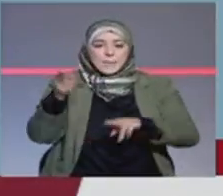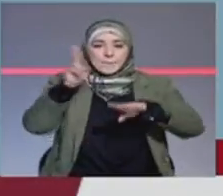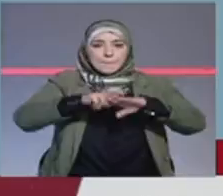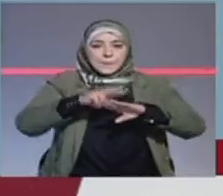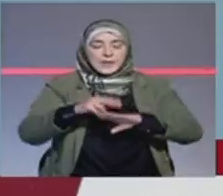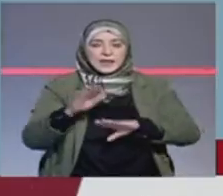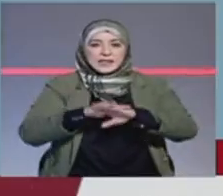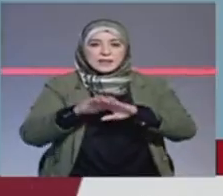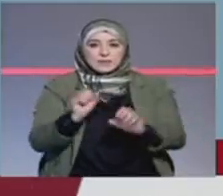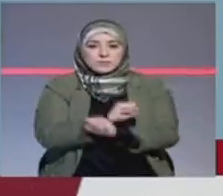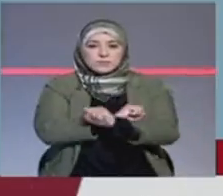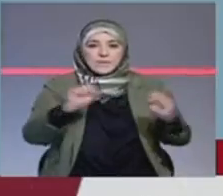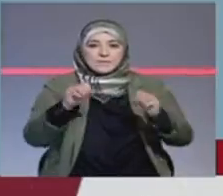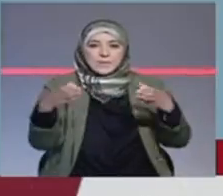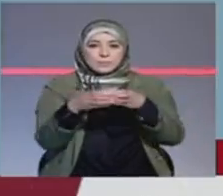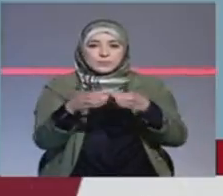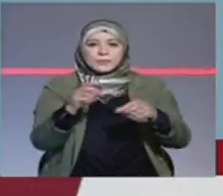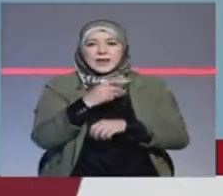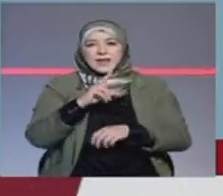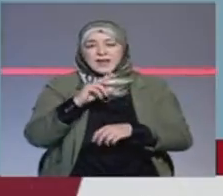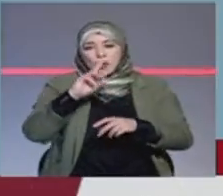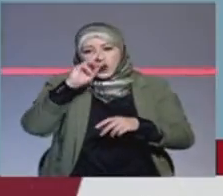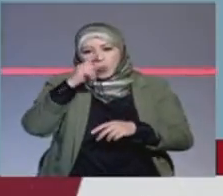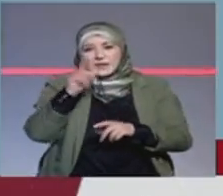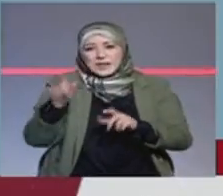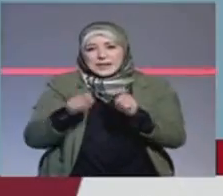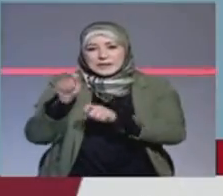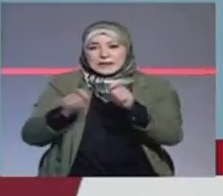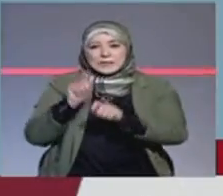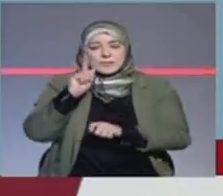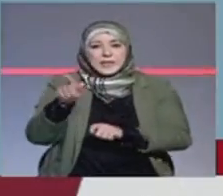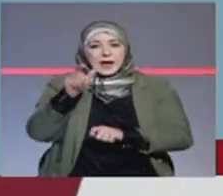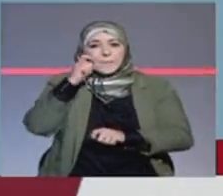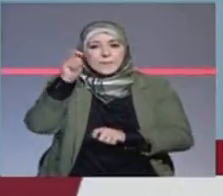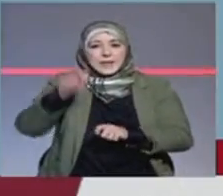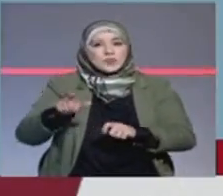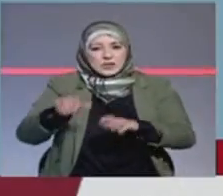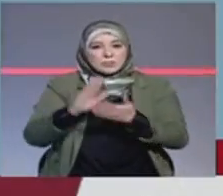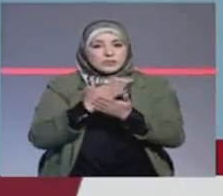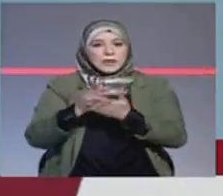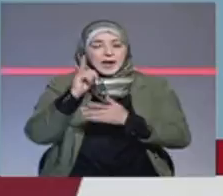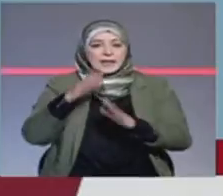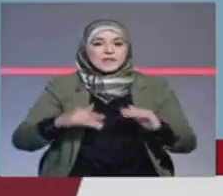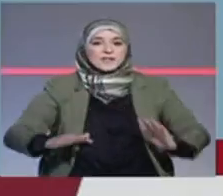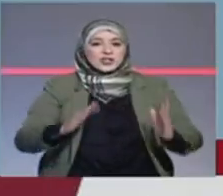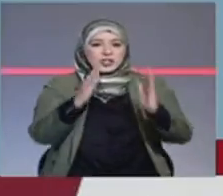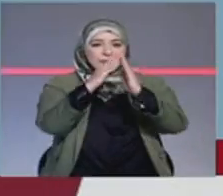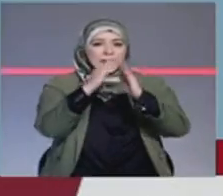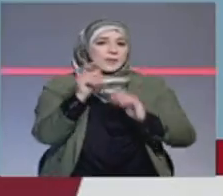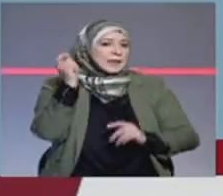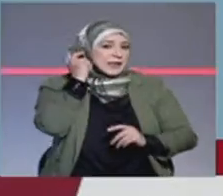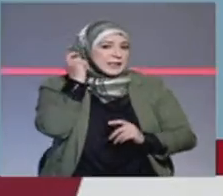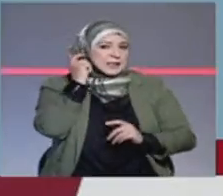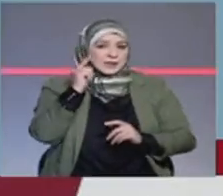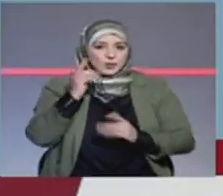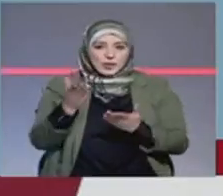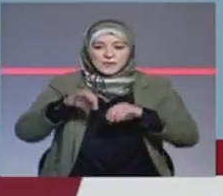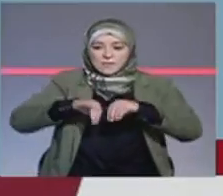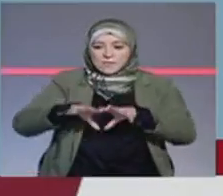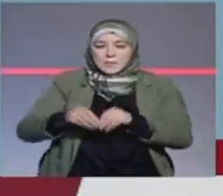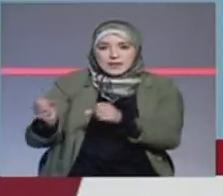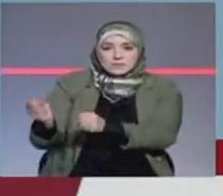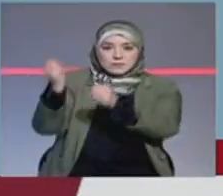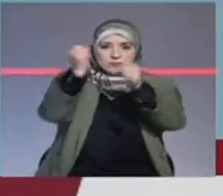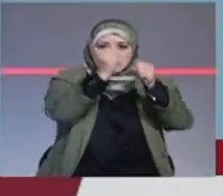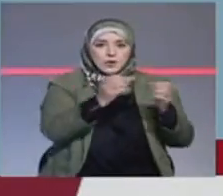جراء انفجار لغم تقليدي الصنع في تخوم المنطقة العسكرية المغلقة بجبل سمامة، وقد تولت عائلته